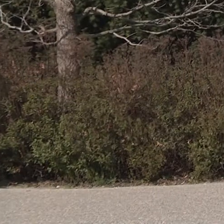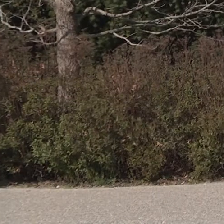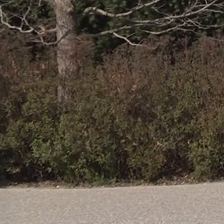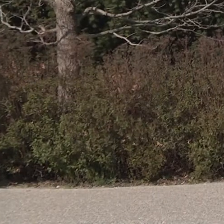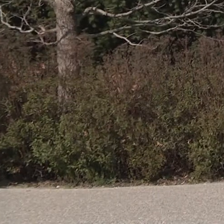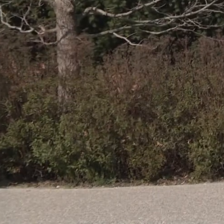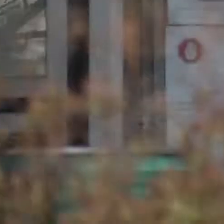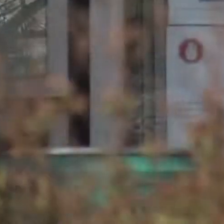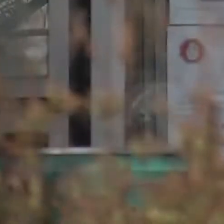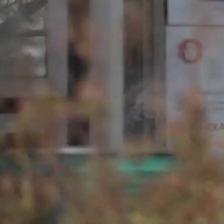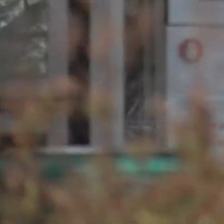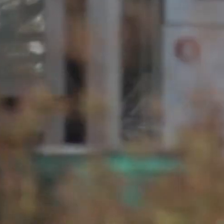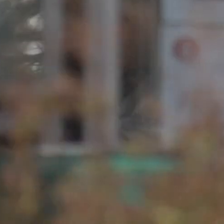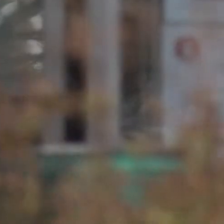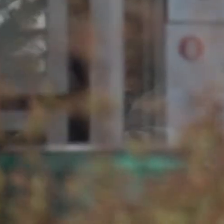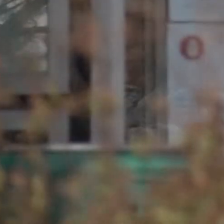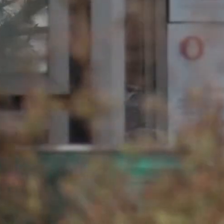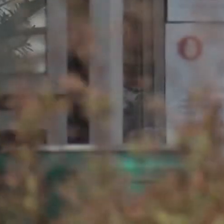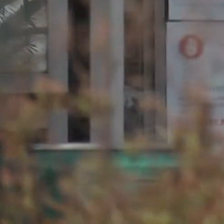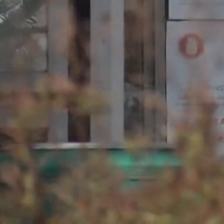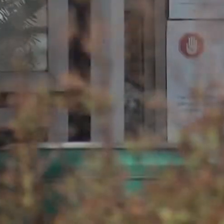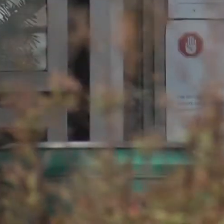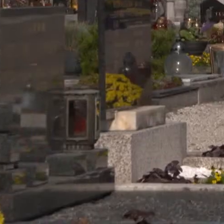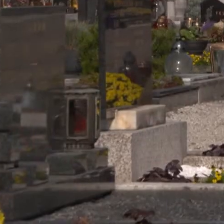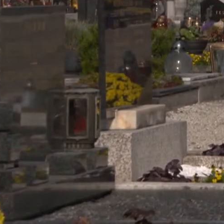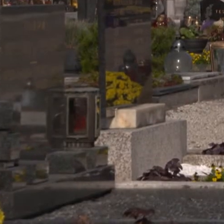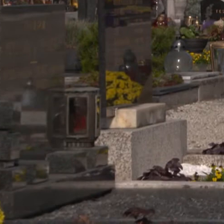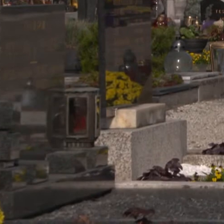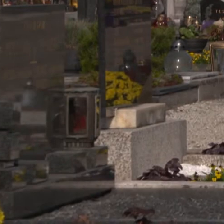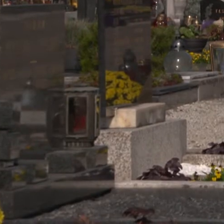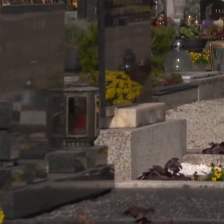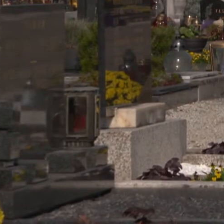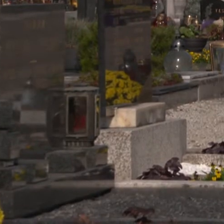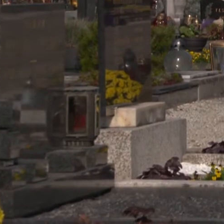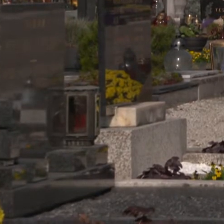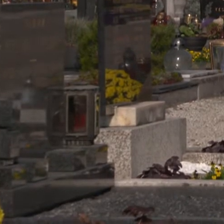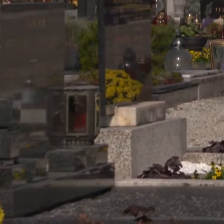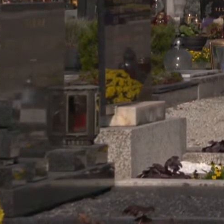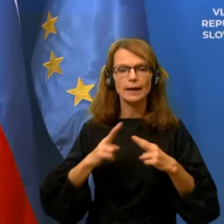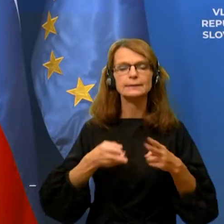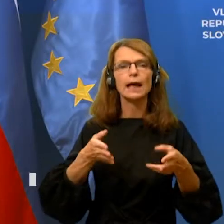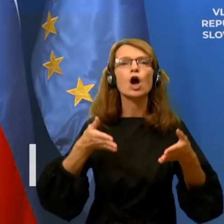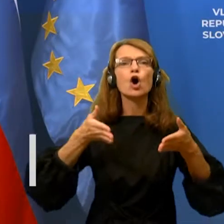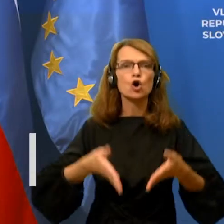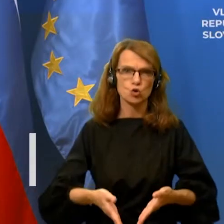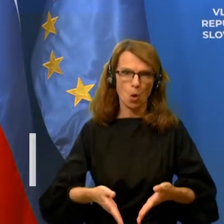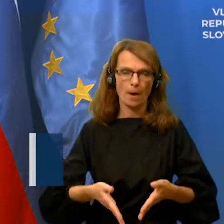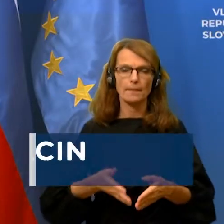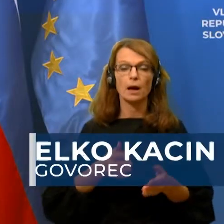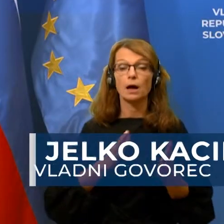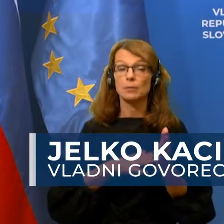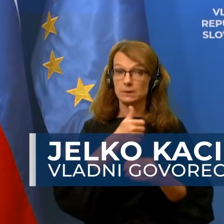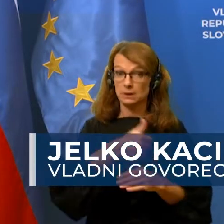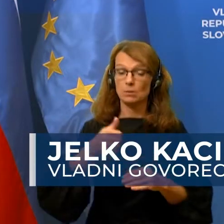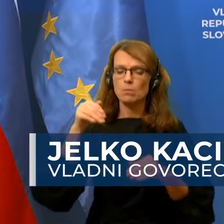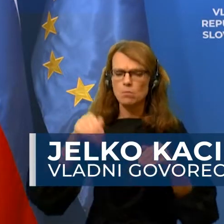zdravstvenih storitev ter zdravilišnega zdravljenja. Med izjemami pa je tudi nujno vzdrževanje groba. Pri čemer mora posameznik